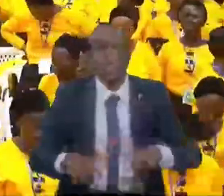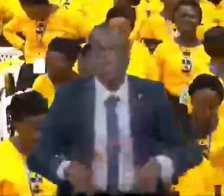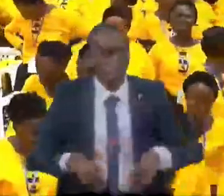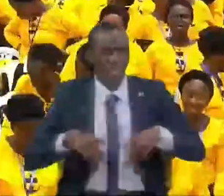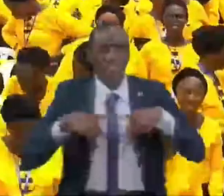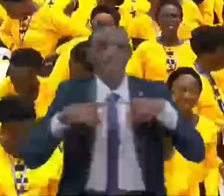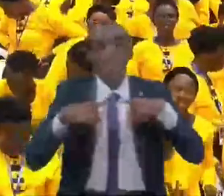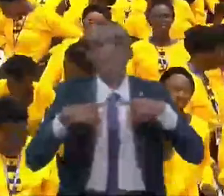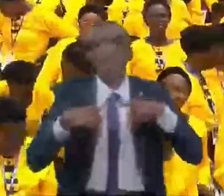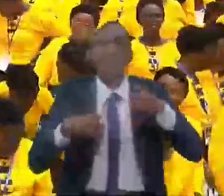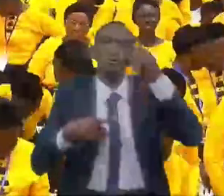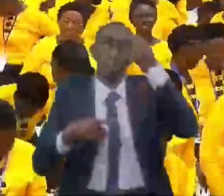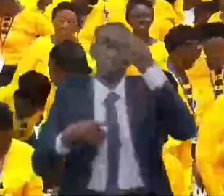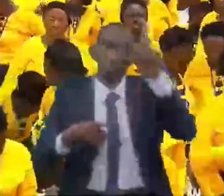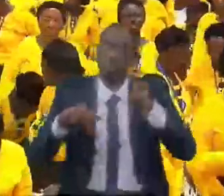vis